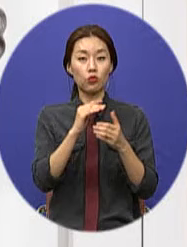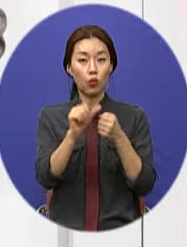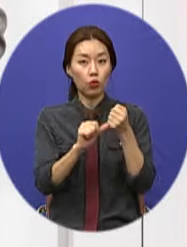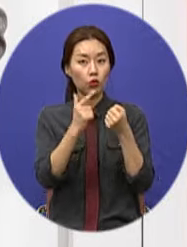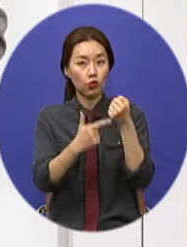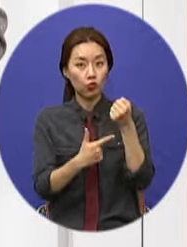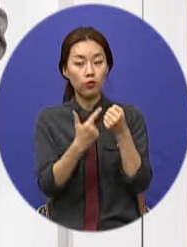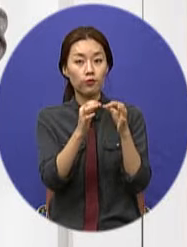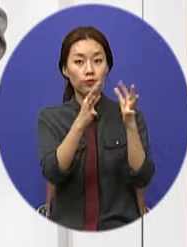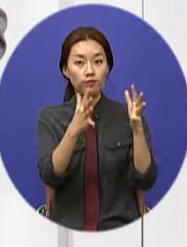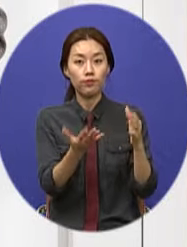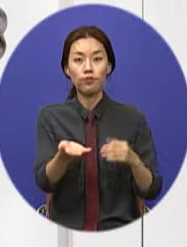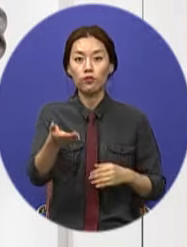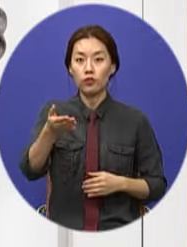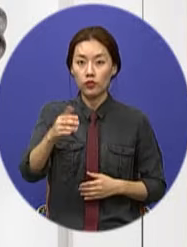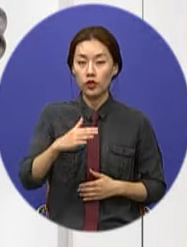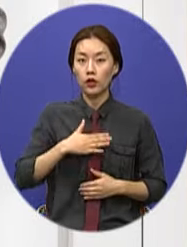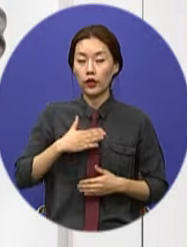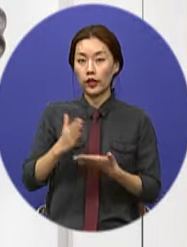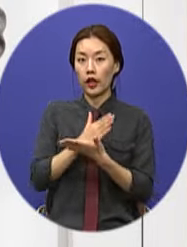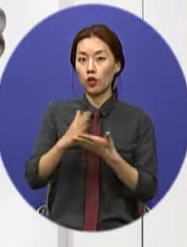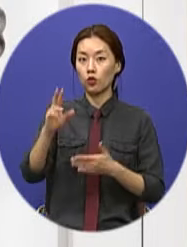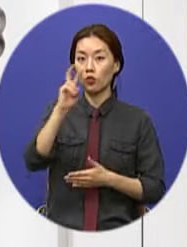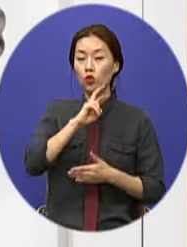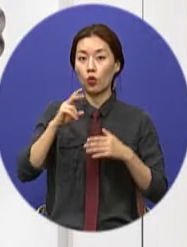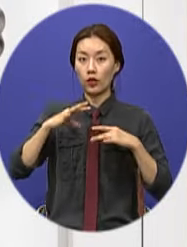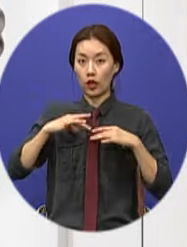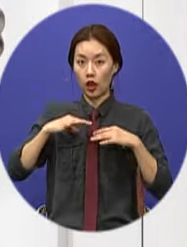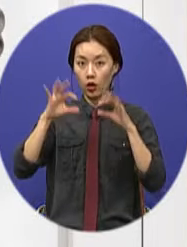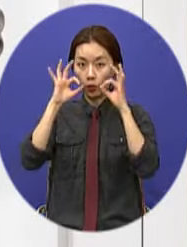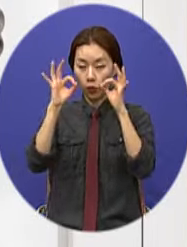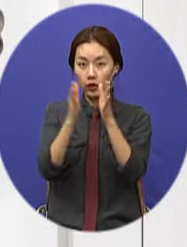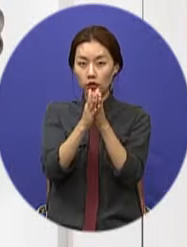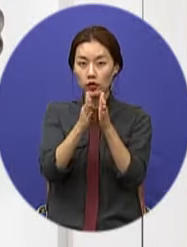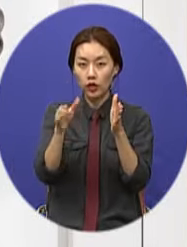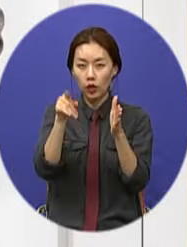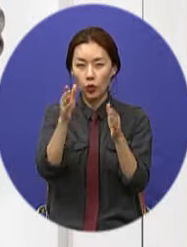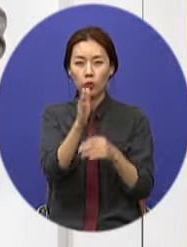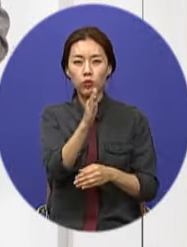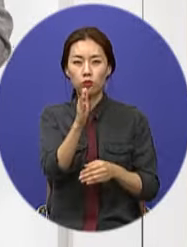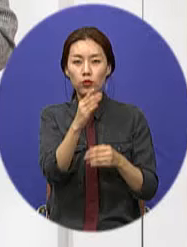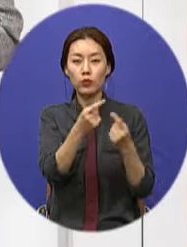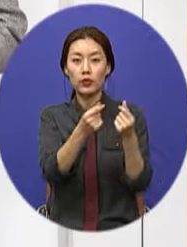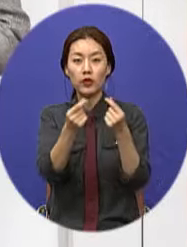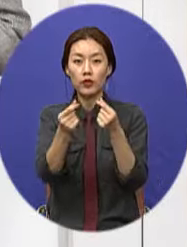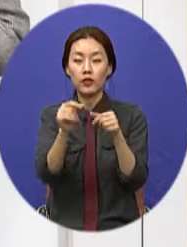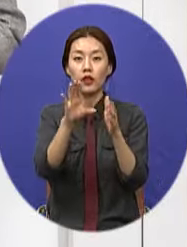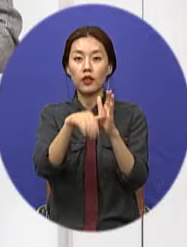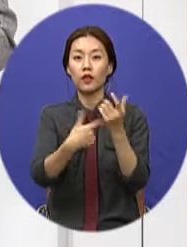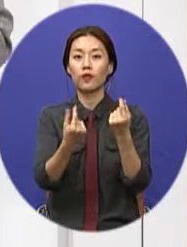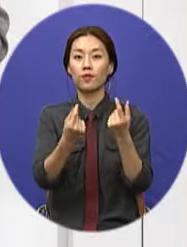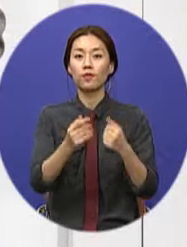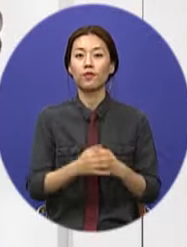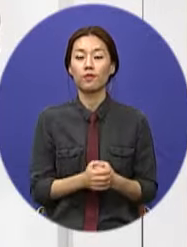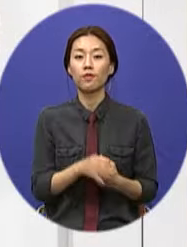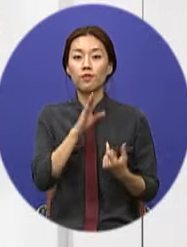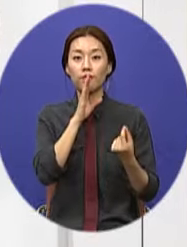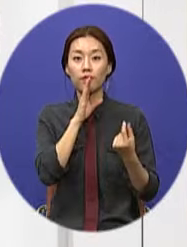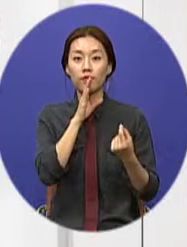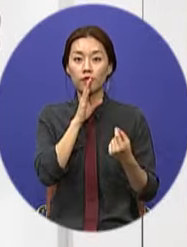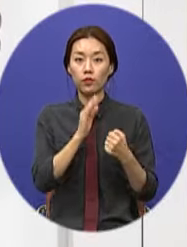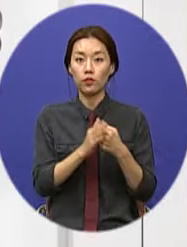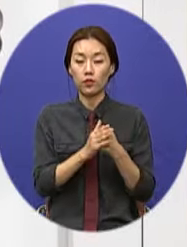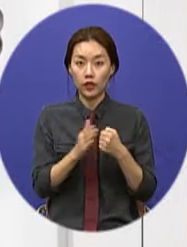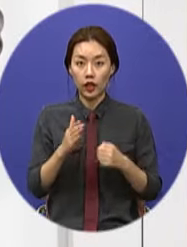하셨고, 저희 나눔 노래자랑 보시기 시작한 것도 아마 그 시기인 것 같아요. 그죠? 네, 네. 네,